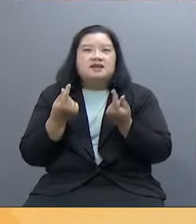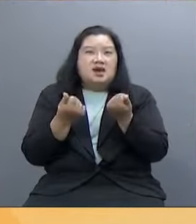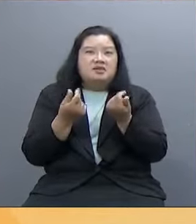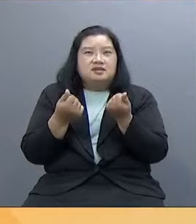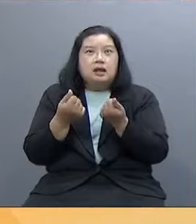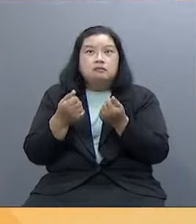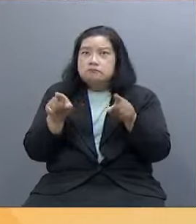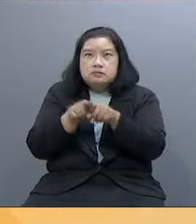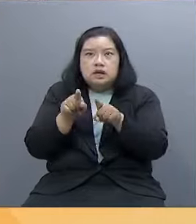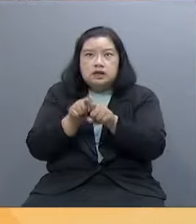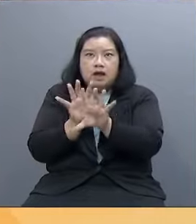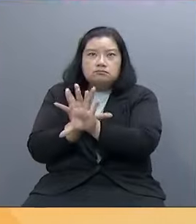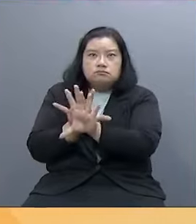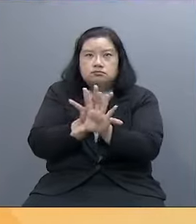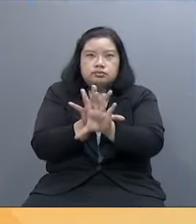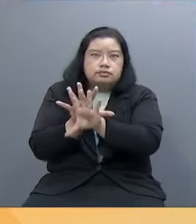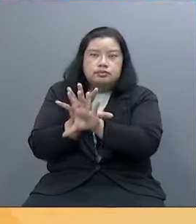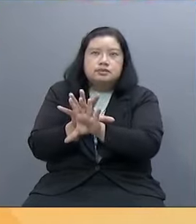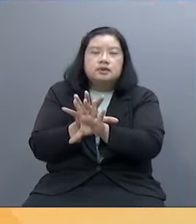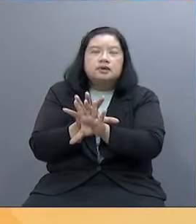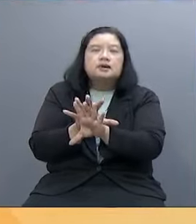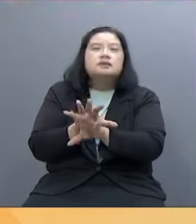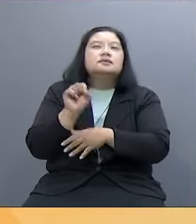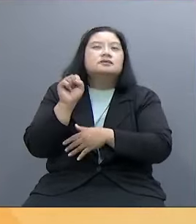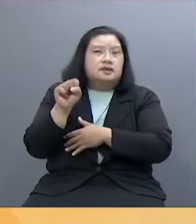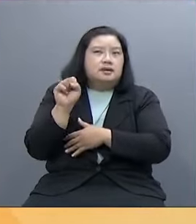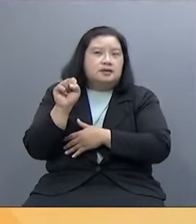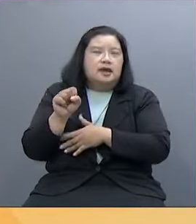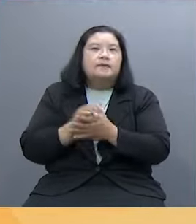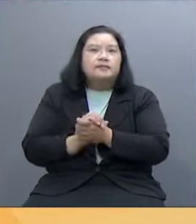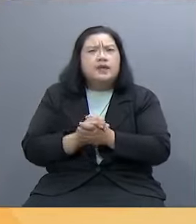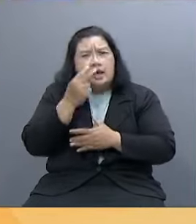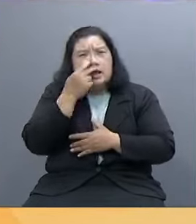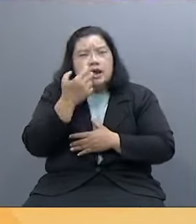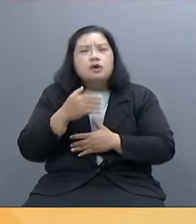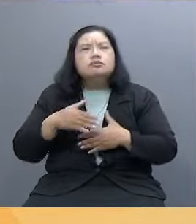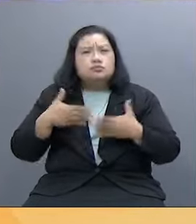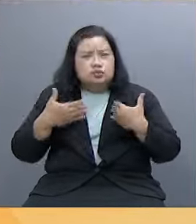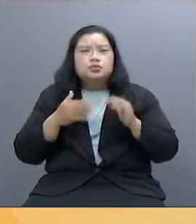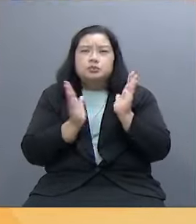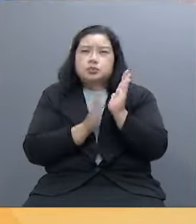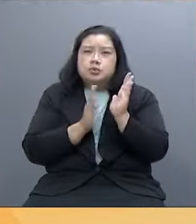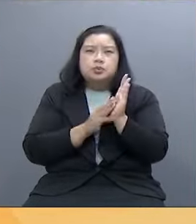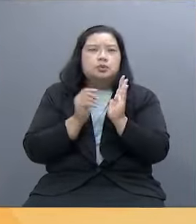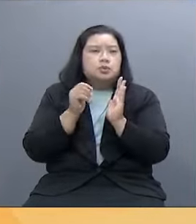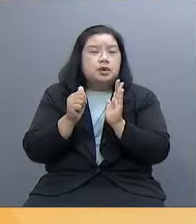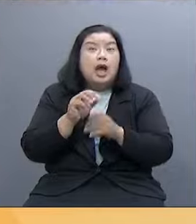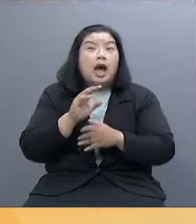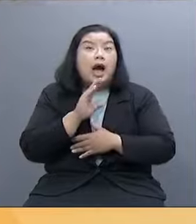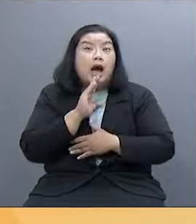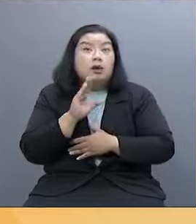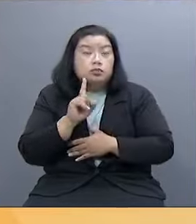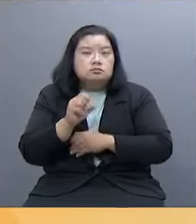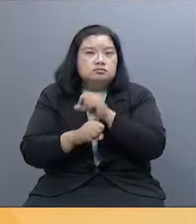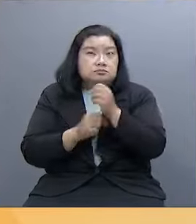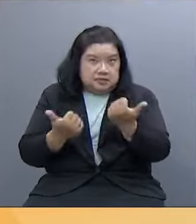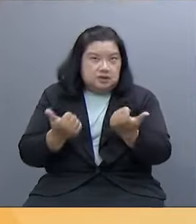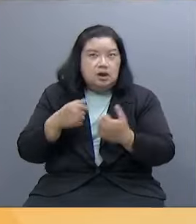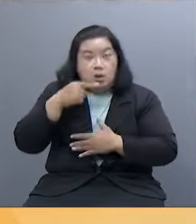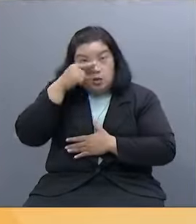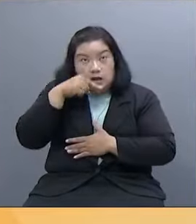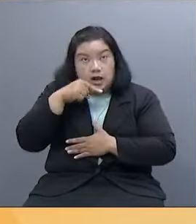ช่มีไปเต้นแบบเป็นเต้น cover กันนะคะคุณผู้ชมก็เป็นภาพที่น่าชื่นชมมากๆเพราะว่าถ้าภาพรวมในปีนี้เนี่ยเทศกา